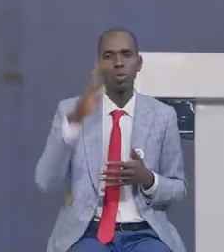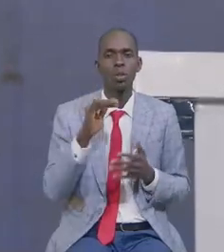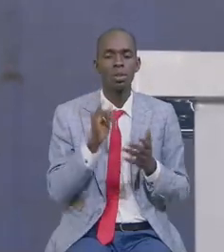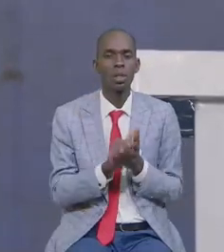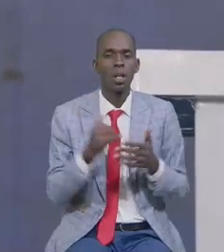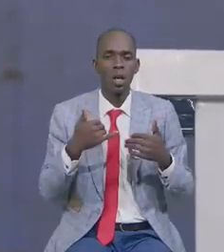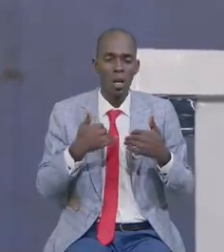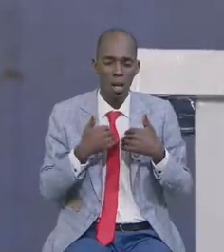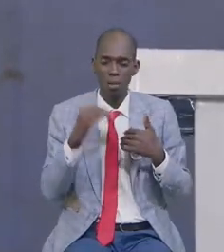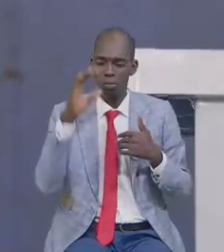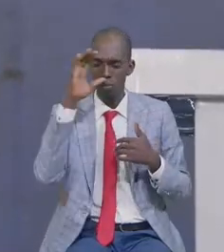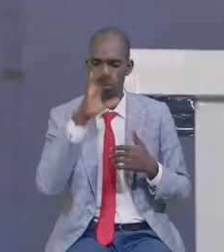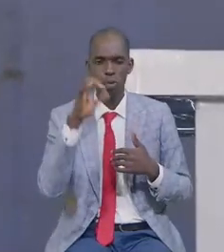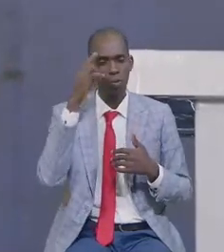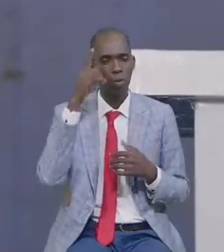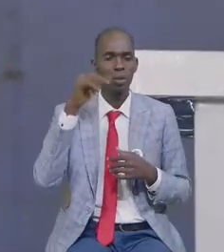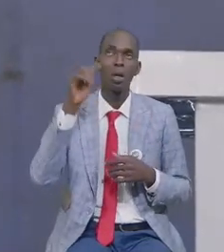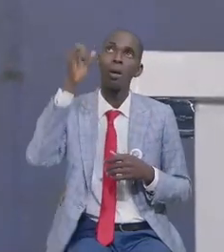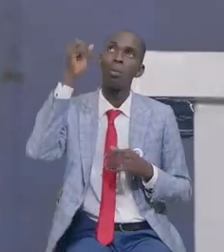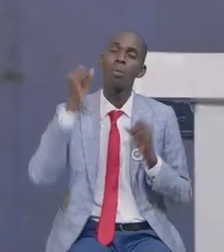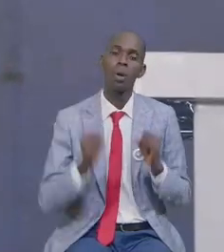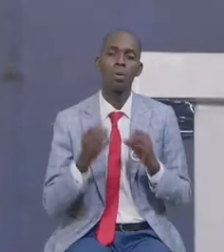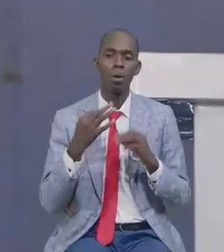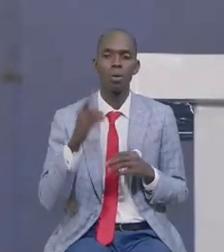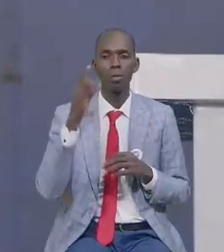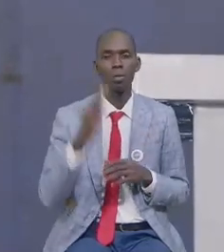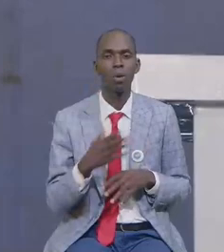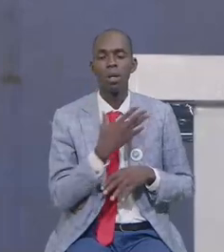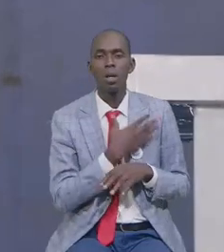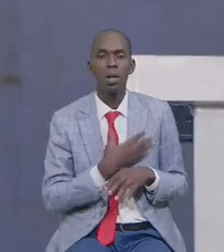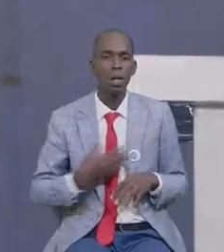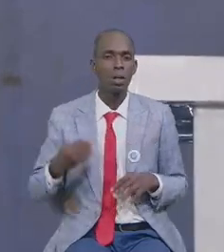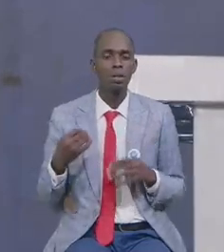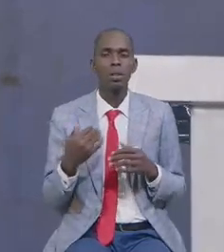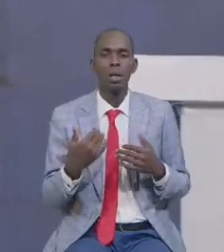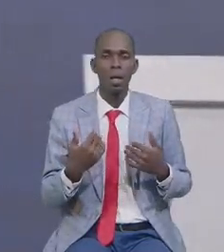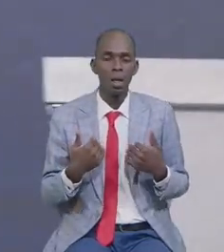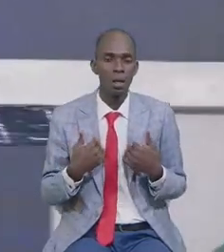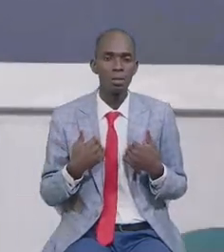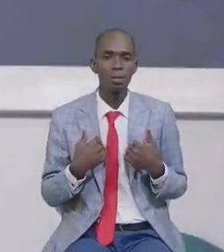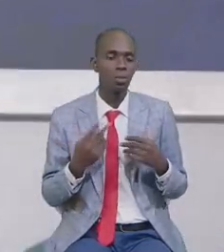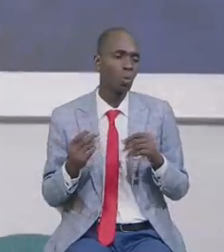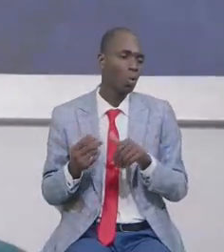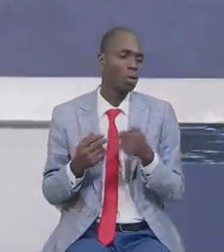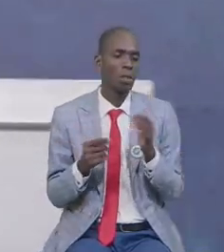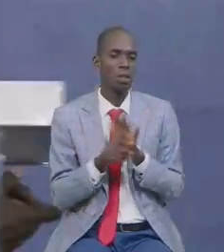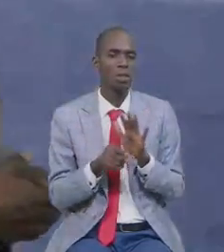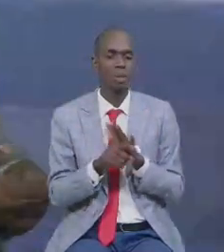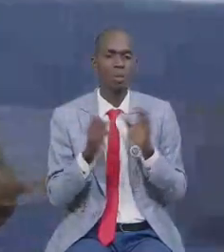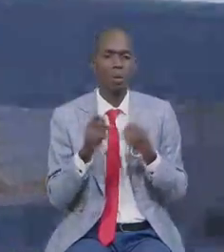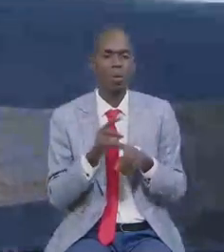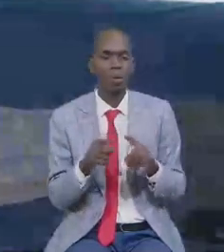qui avait cherché la puissance de Dieu et qui n'avait pas cherché les puissances alternatives, jusqu'à ce qu'il